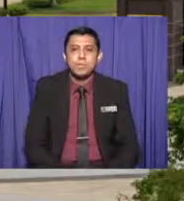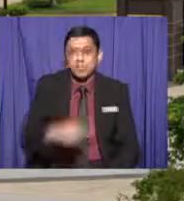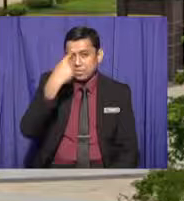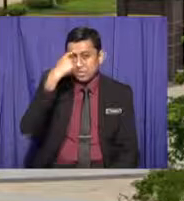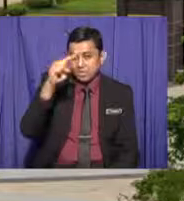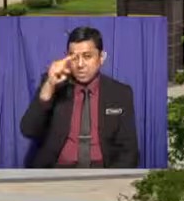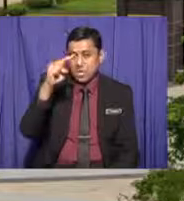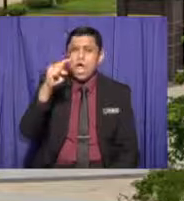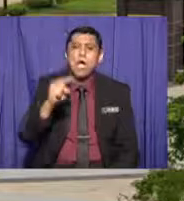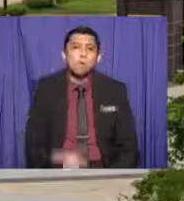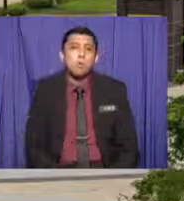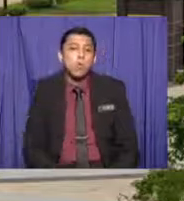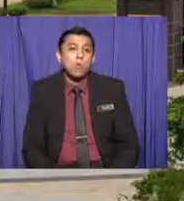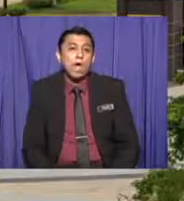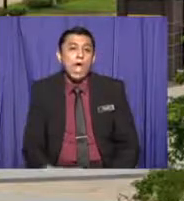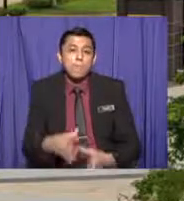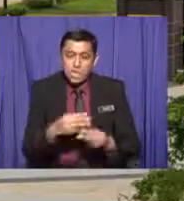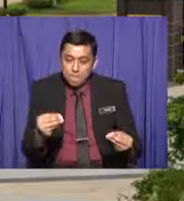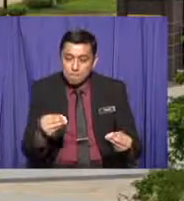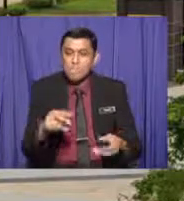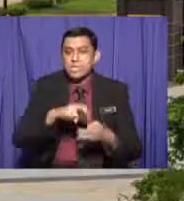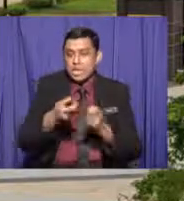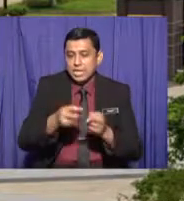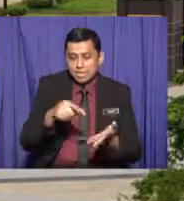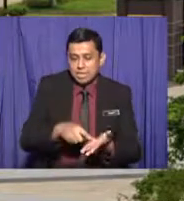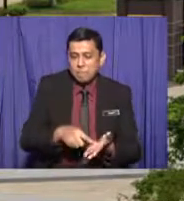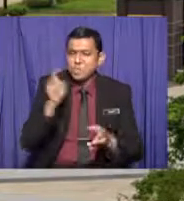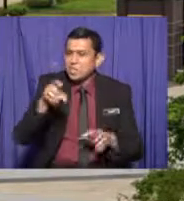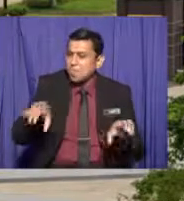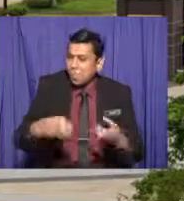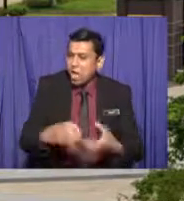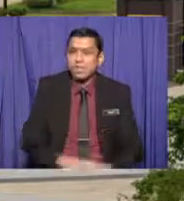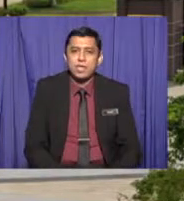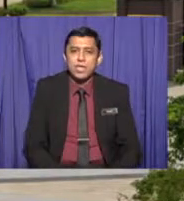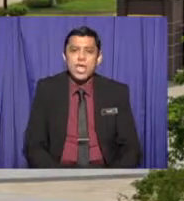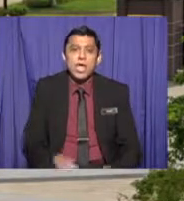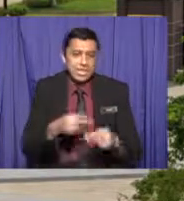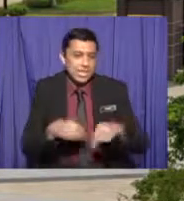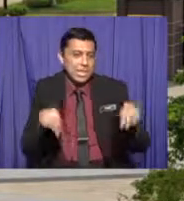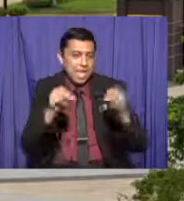Untuk mengatasi masalah ini, rakyat harus mengamalkan nilai